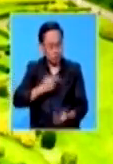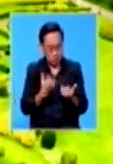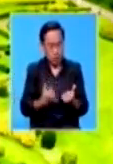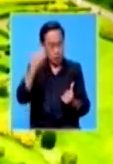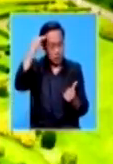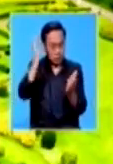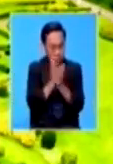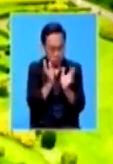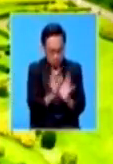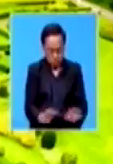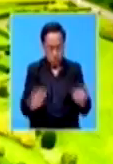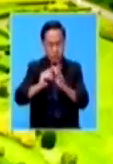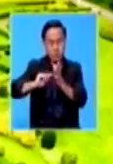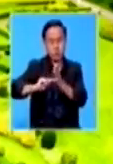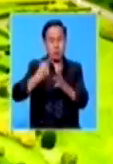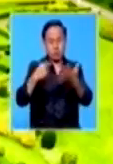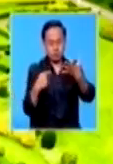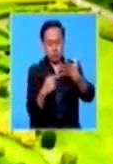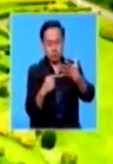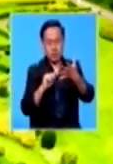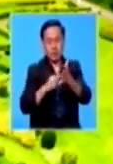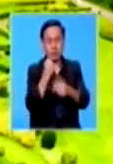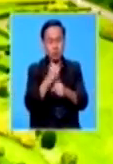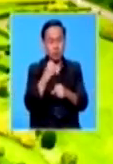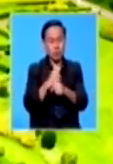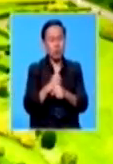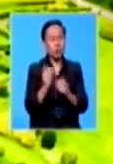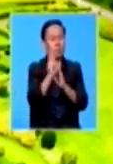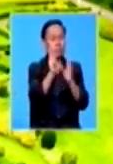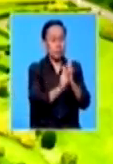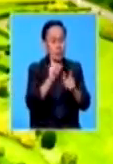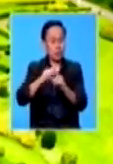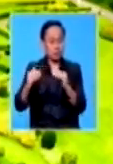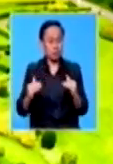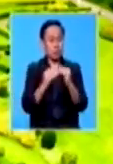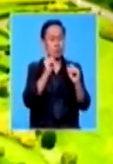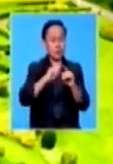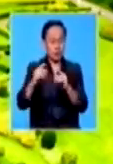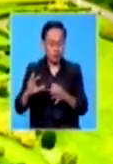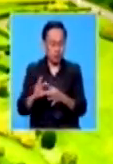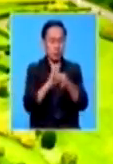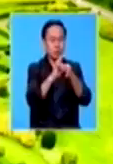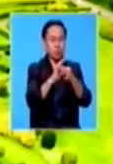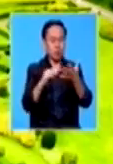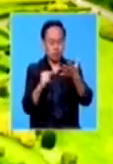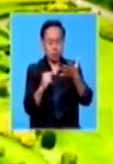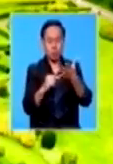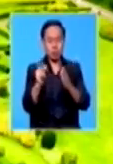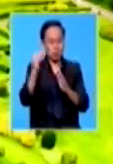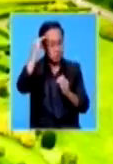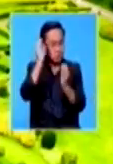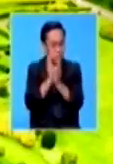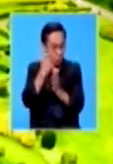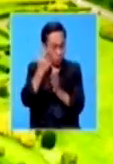ทางกระบวนการทำนะครับกระบวนการสอบสวนก็เช่นกันนะอัยการศาลอะไรแล้วแต่มันมีความเชื่อมโยงกันทั้งสิ้นนะครับเชื่อมโยงด้วยกฎหมายนะไม่ใช่เชื่อมโย